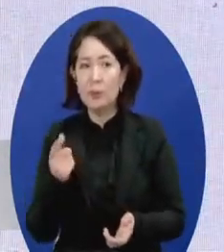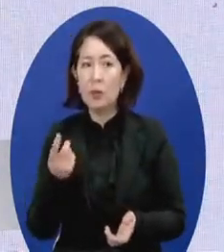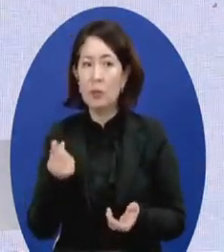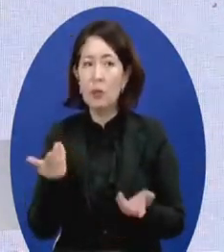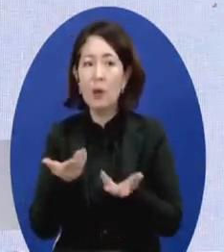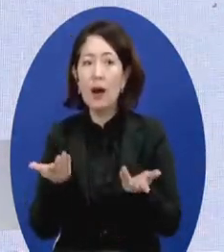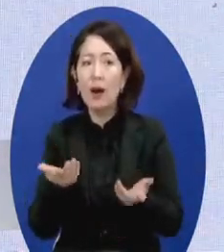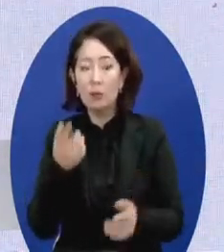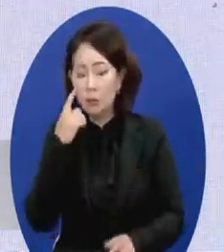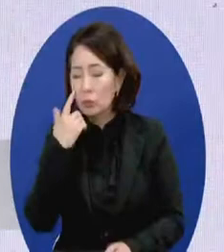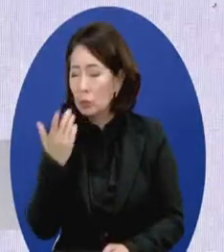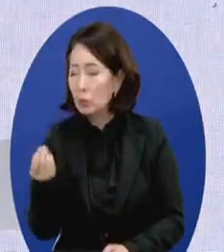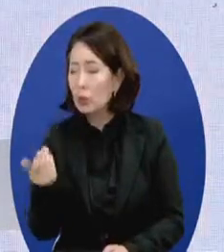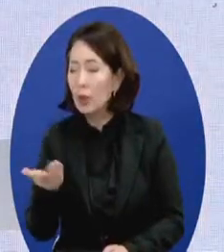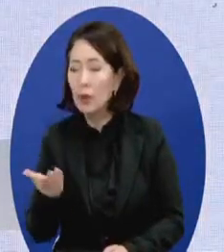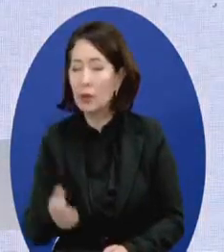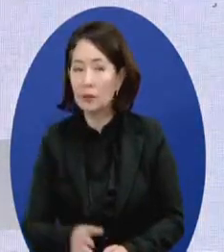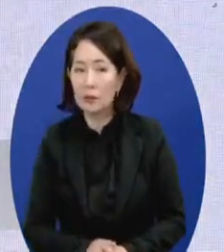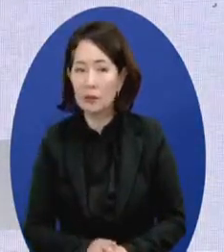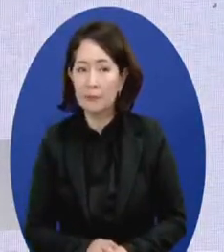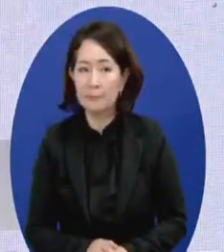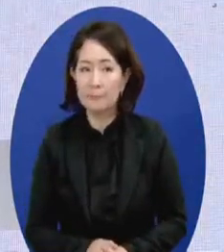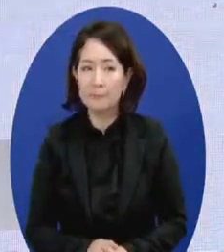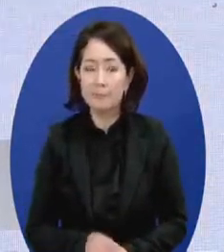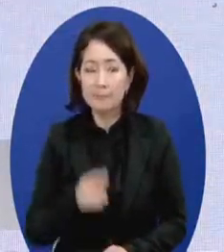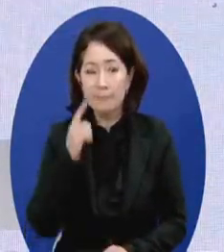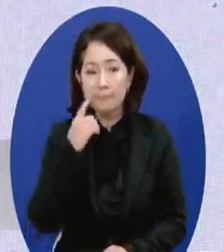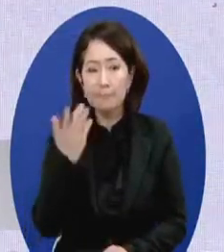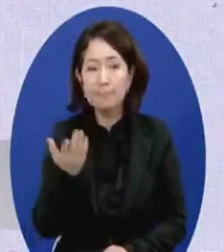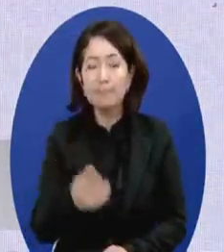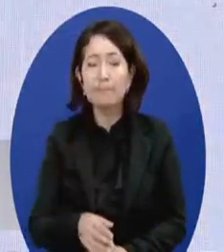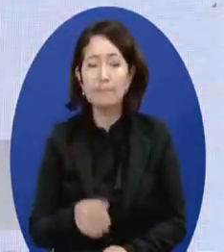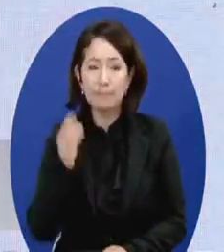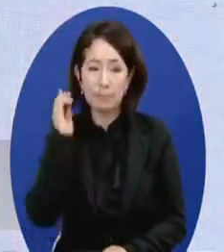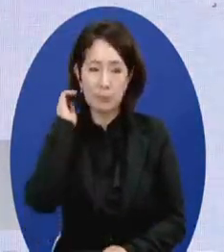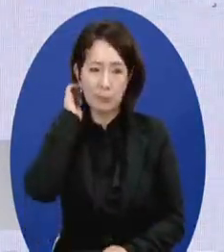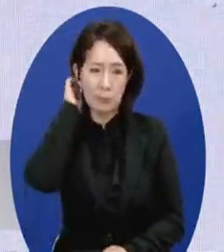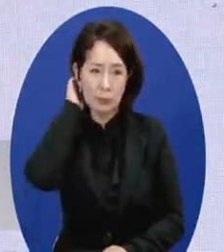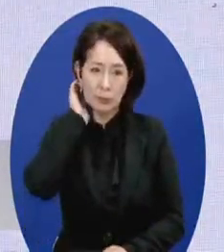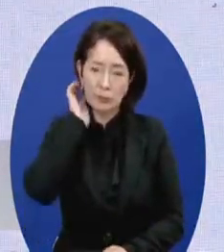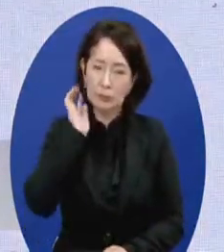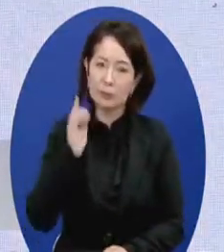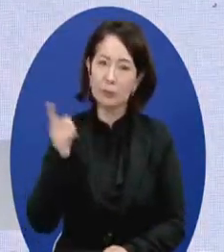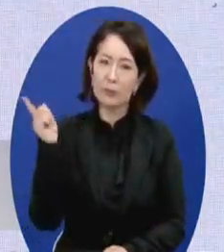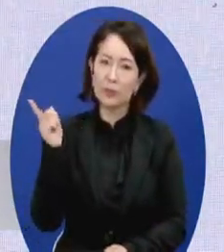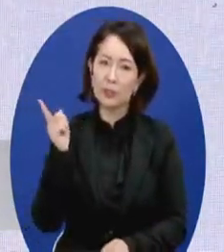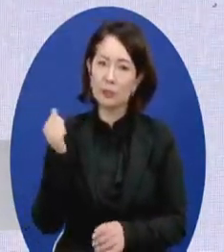Мөнгөний хаанаас аргагүй гэж бодож байгаа хүн. А? Тэрнээс гаргана.